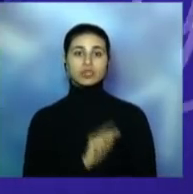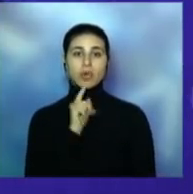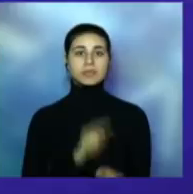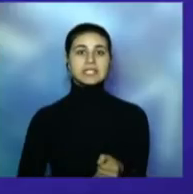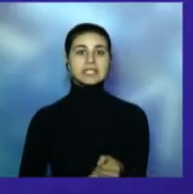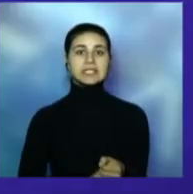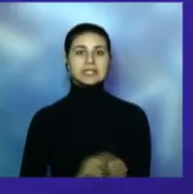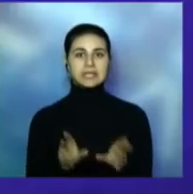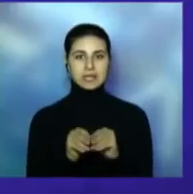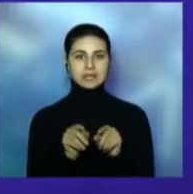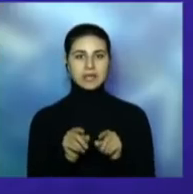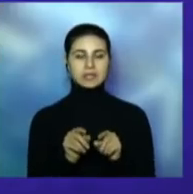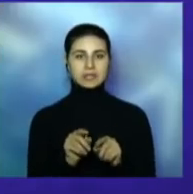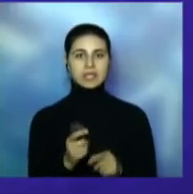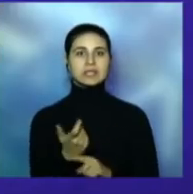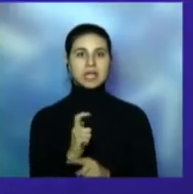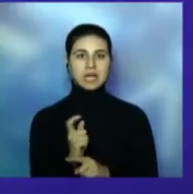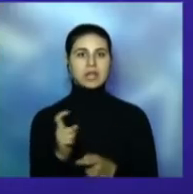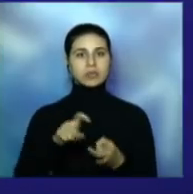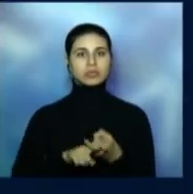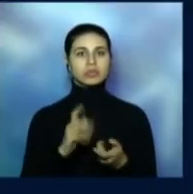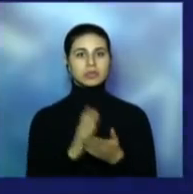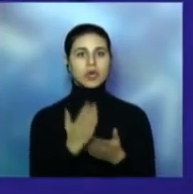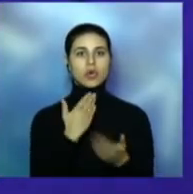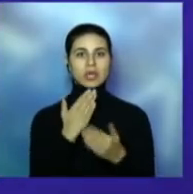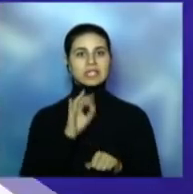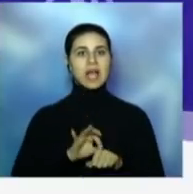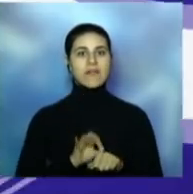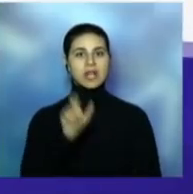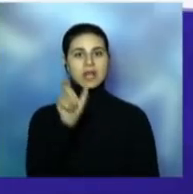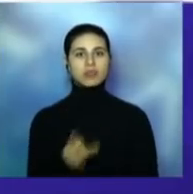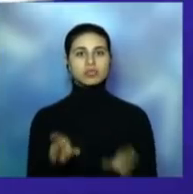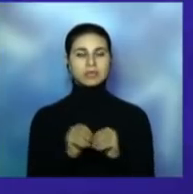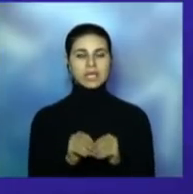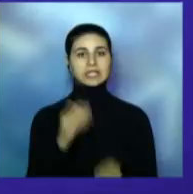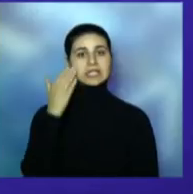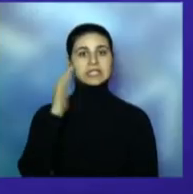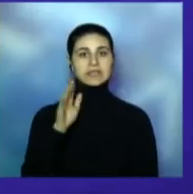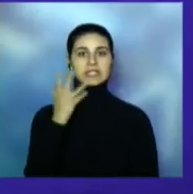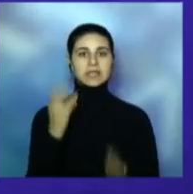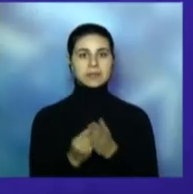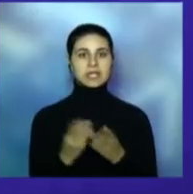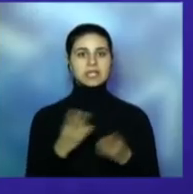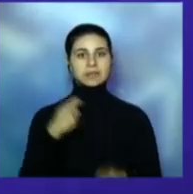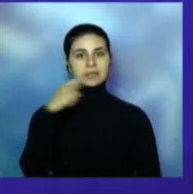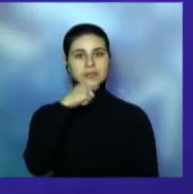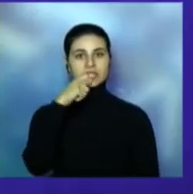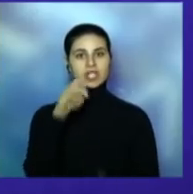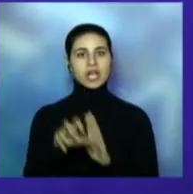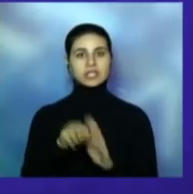სისხლის პრეპარატებთან. მჭიდრო კონტაქტი გაქვთ დაავადებულთან. იყენებთ სხვის პირად ნივთებს, კბილის